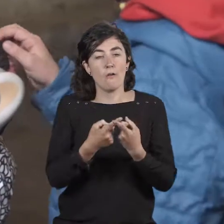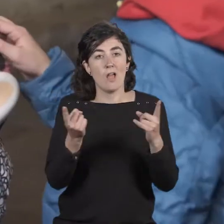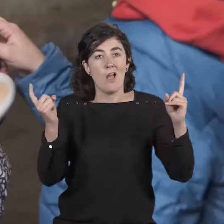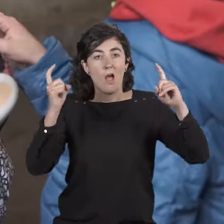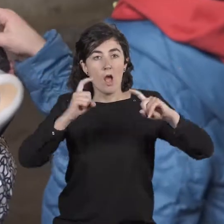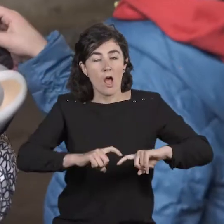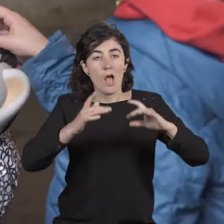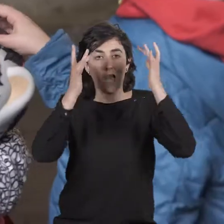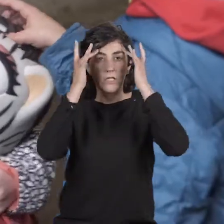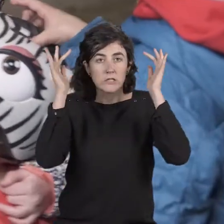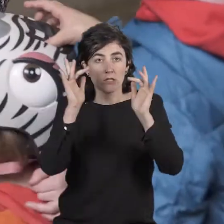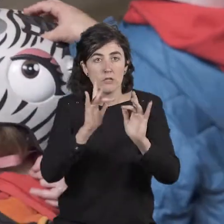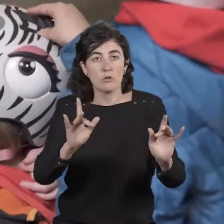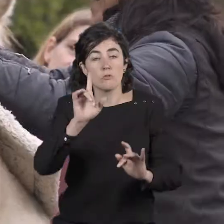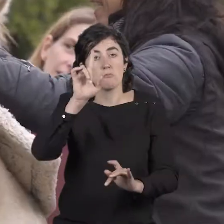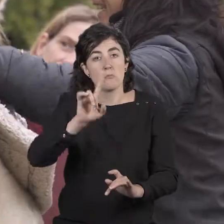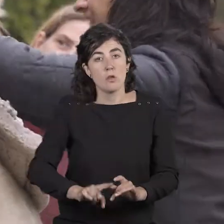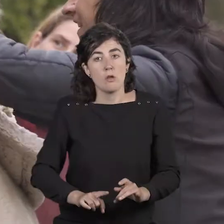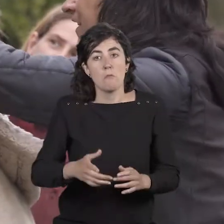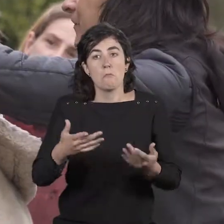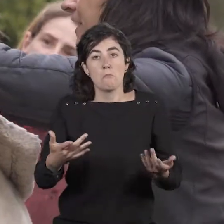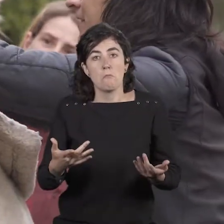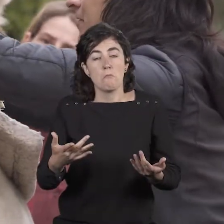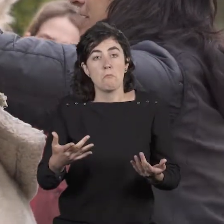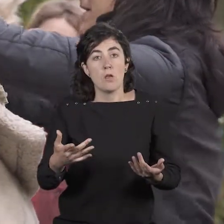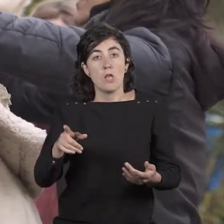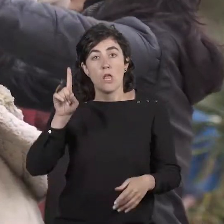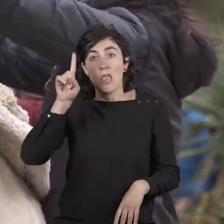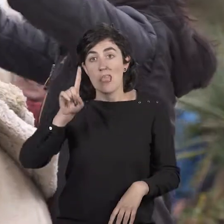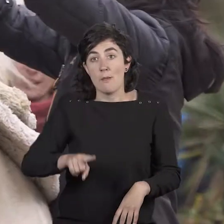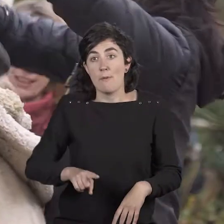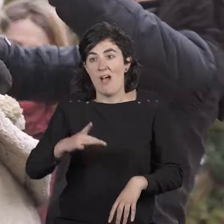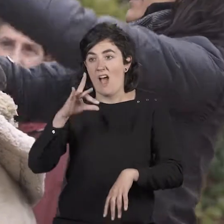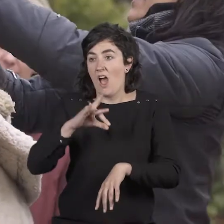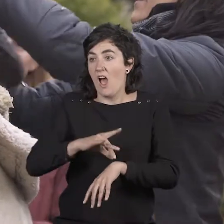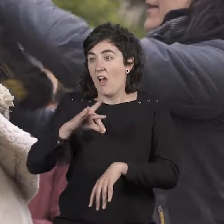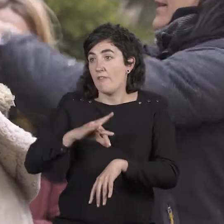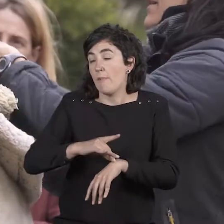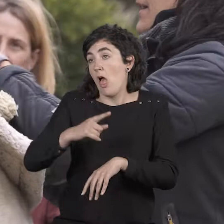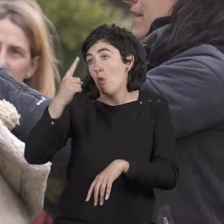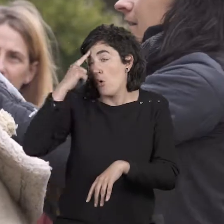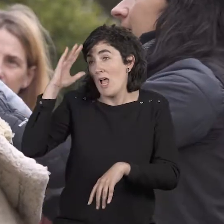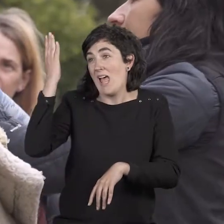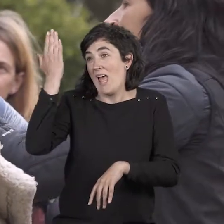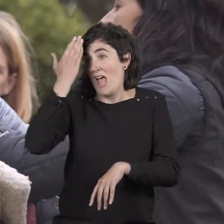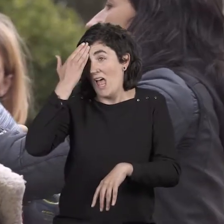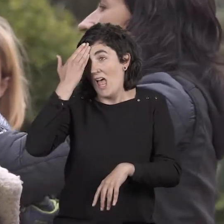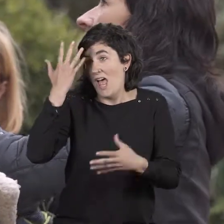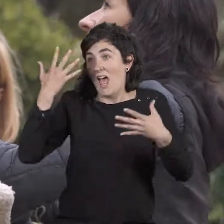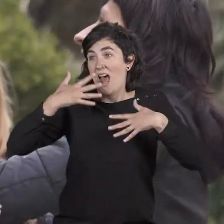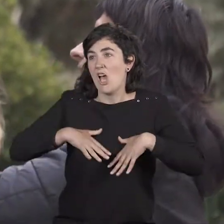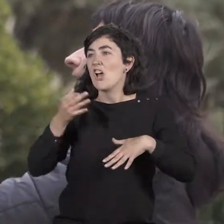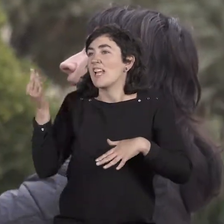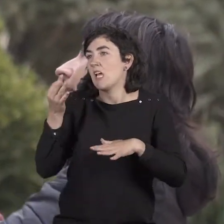Familiak elkartzea, sensibilizazioa, ez? Esateko jendeari zer den daño cerebral adquirido.